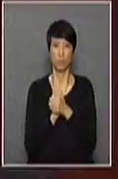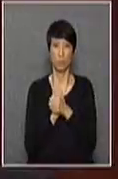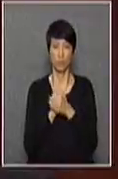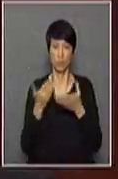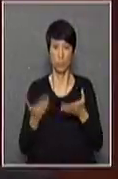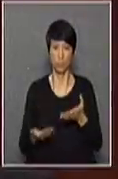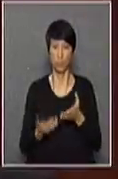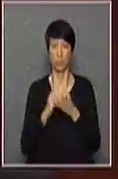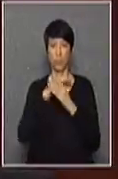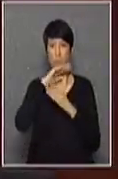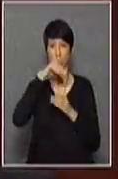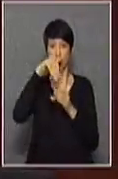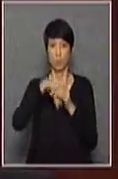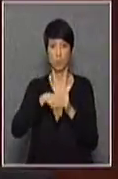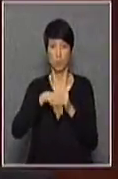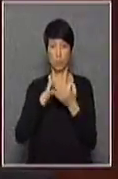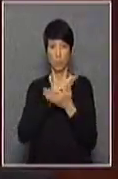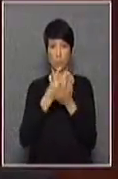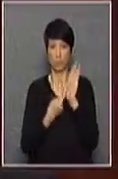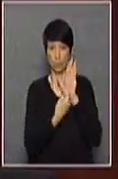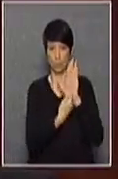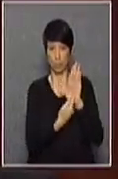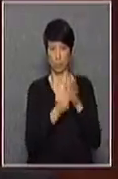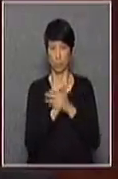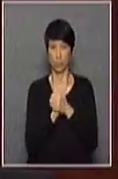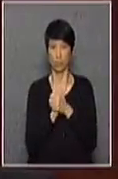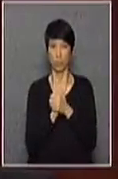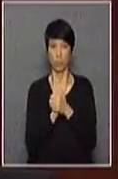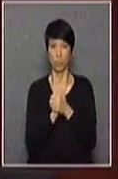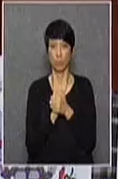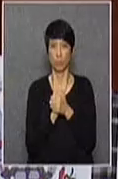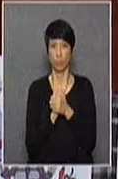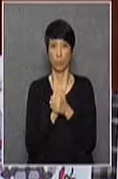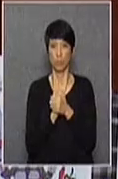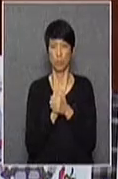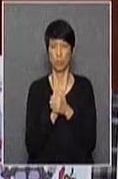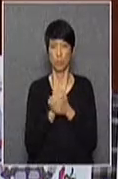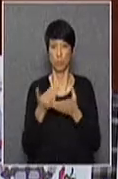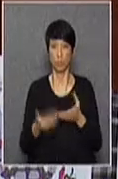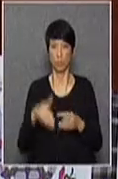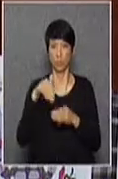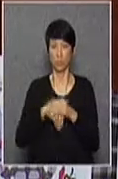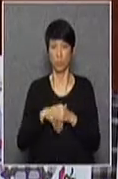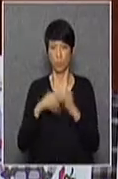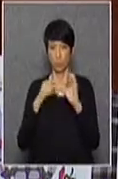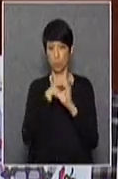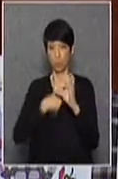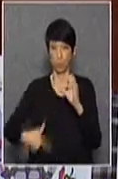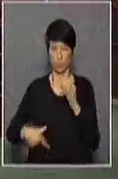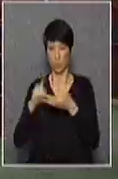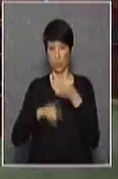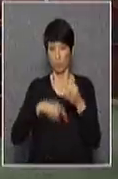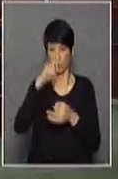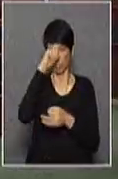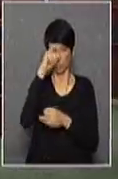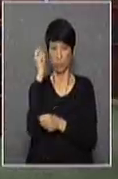提出的待決議題是陳志全議員動議的修正案，予以通過。現在付諸表決。陳志全議員要求記名表決，表決